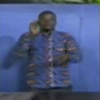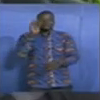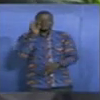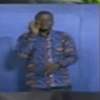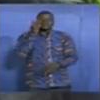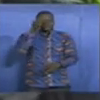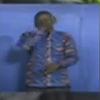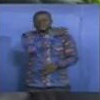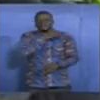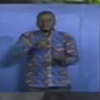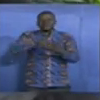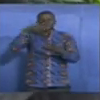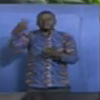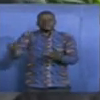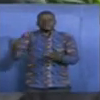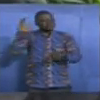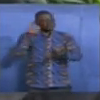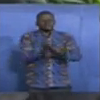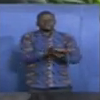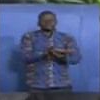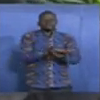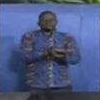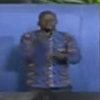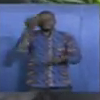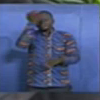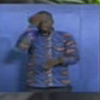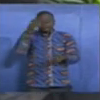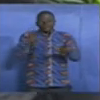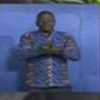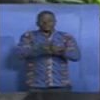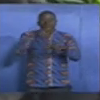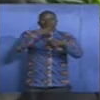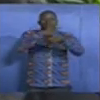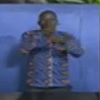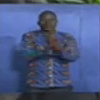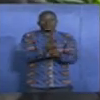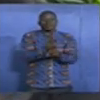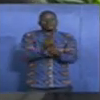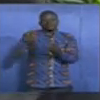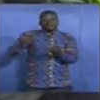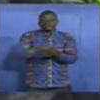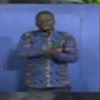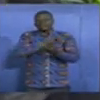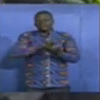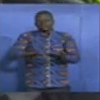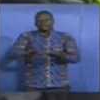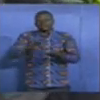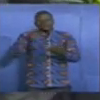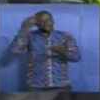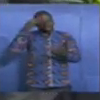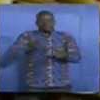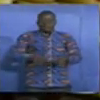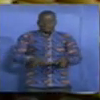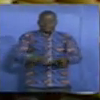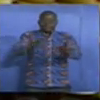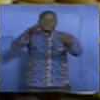elles sont forcément mortes. On sait aussi que ces produits, même à faible dose, abîment son système immunitaire, donc l'abeille peut attraper des